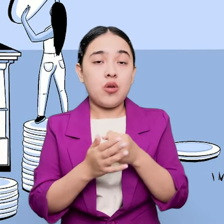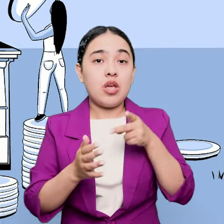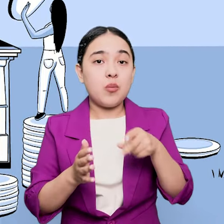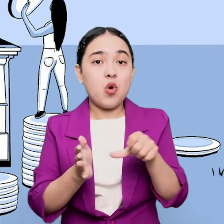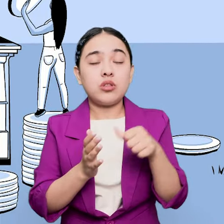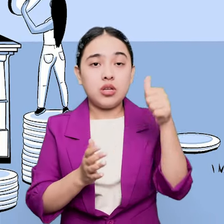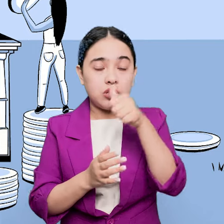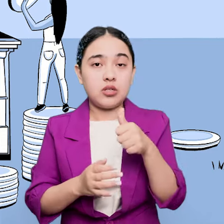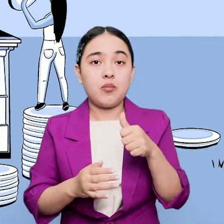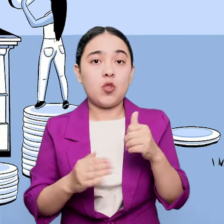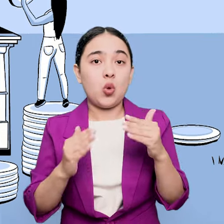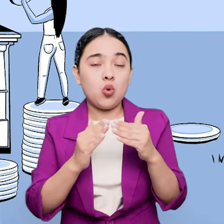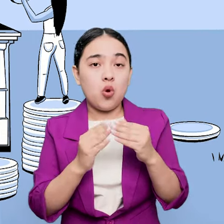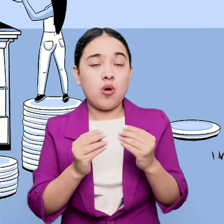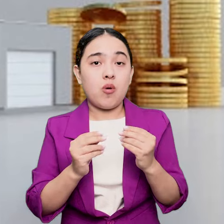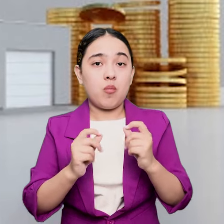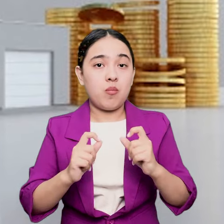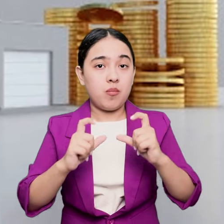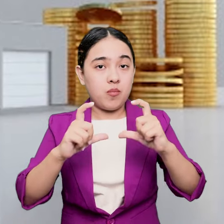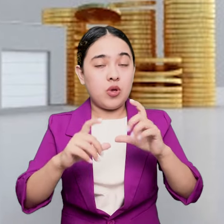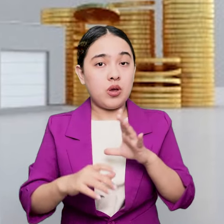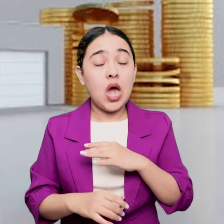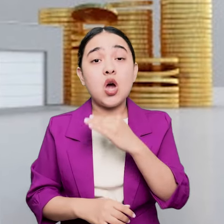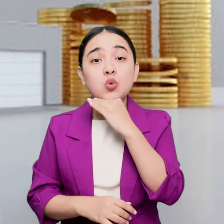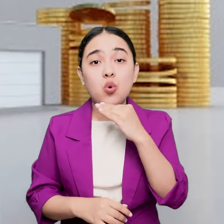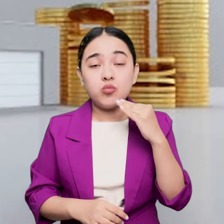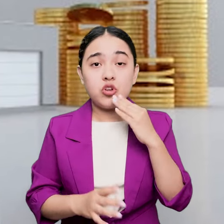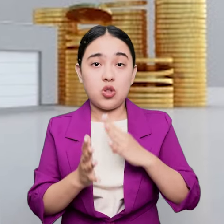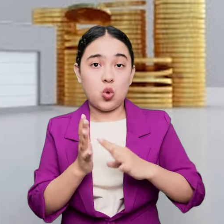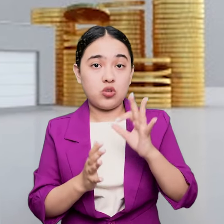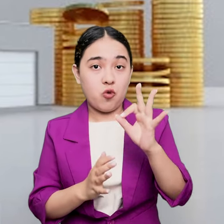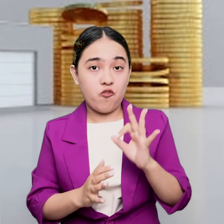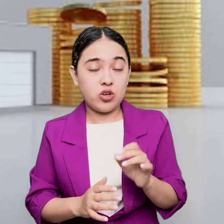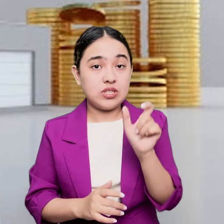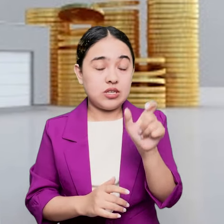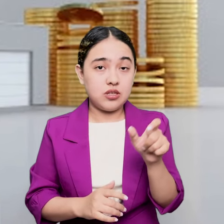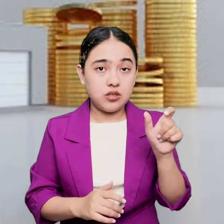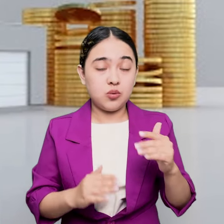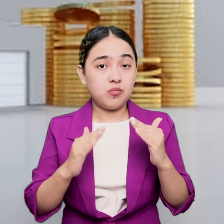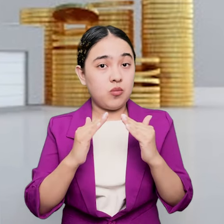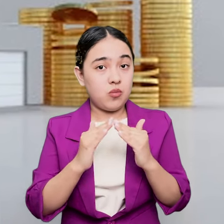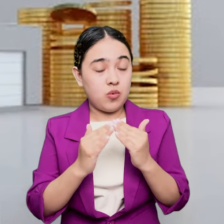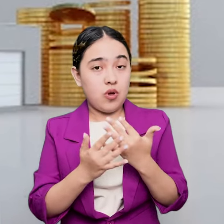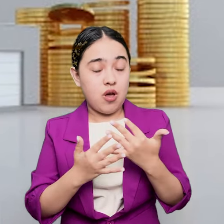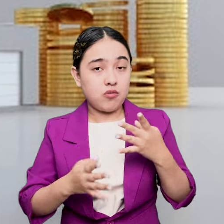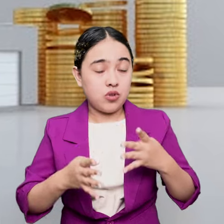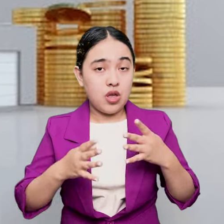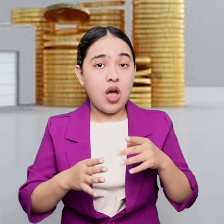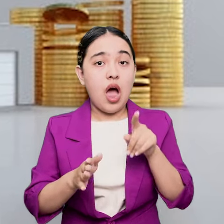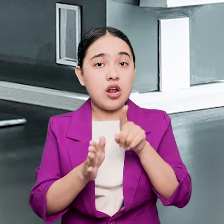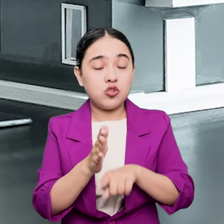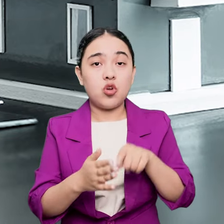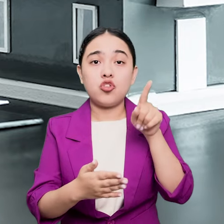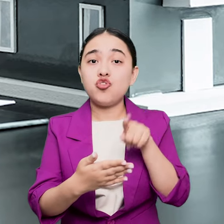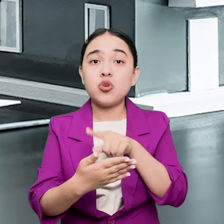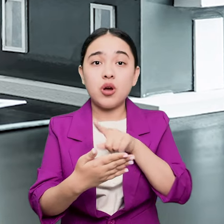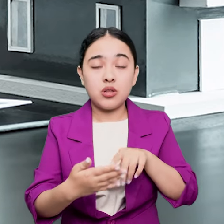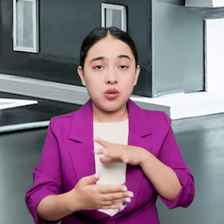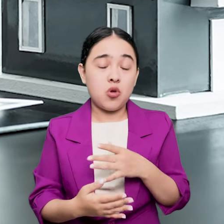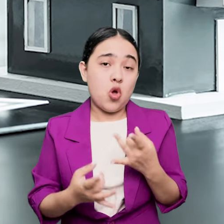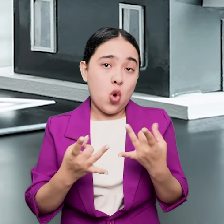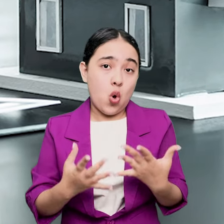ko'chmas mulk qimmatlashib borgan va ko'pchilik 90% insonlar ko'chmas mulkni arzonlashishiga ishonishmagan.